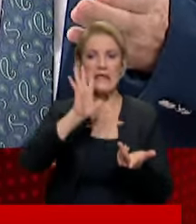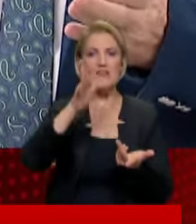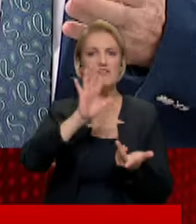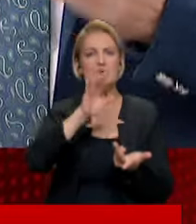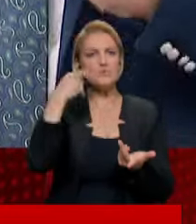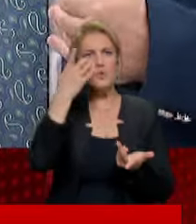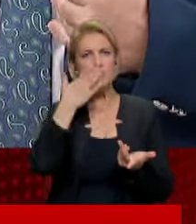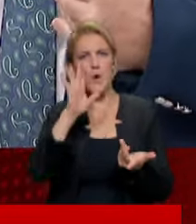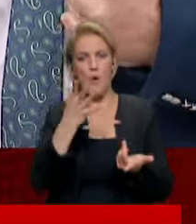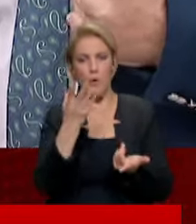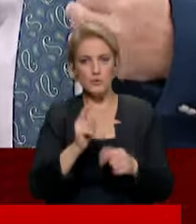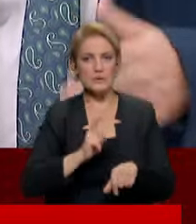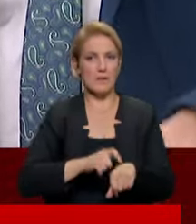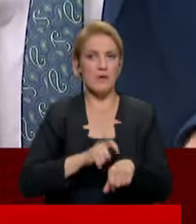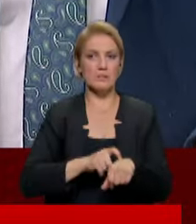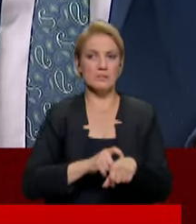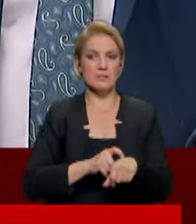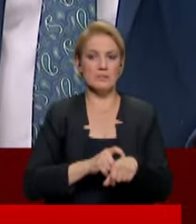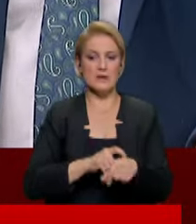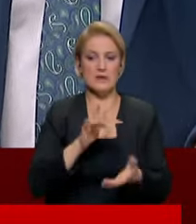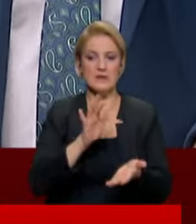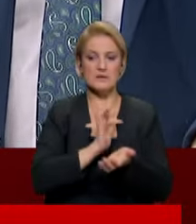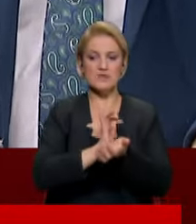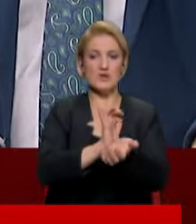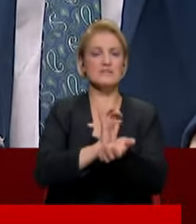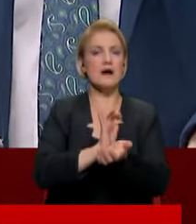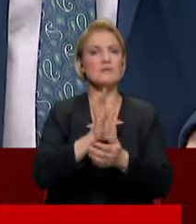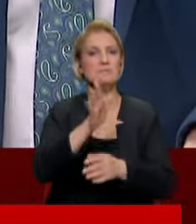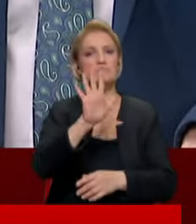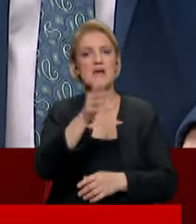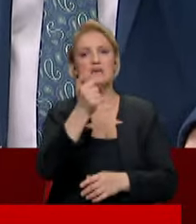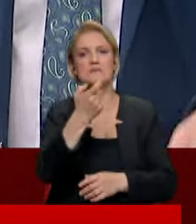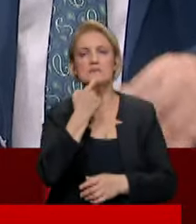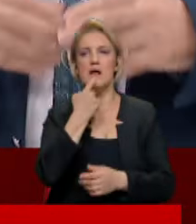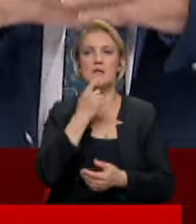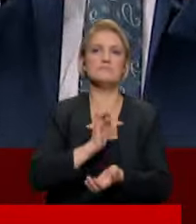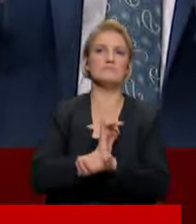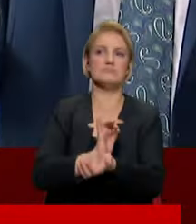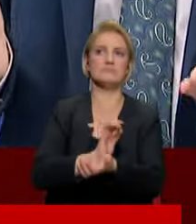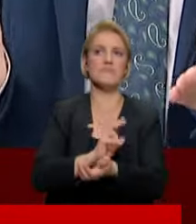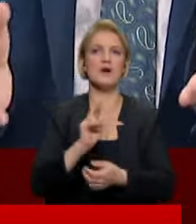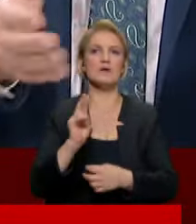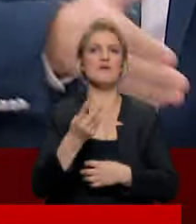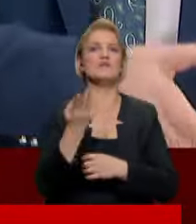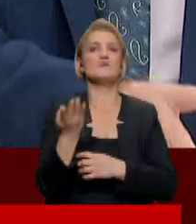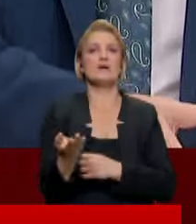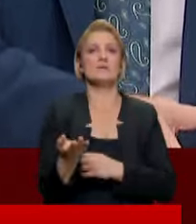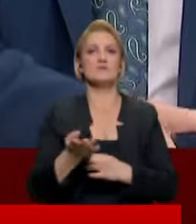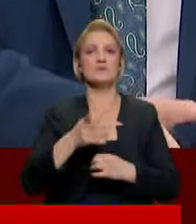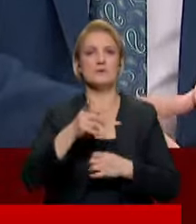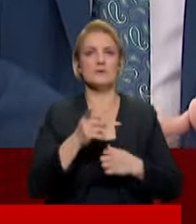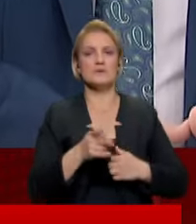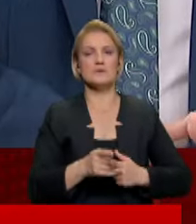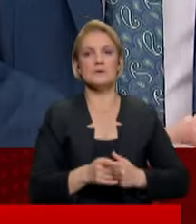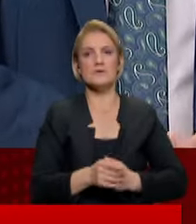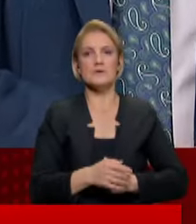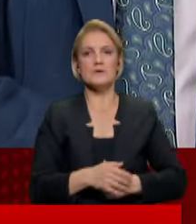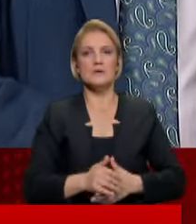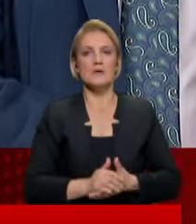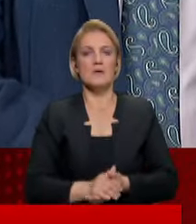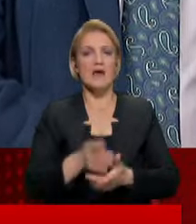geleceksizlik olduğu zaman cezaevinde 5 yıl 6 yıl kalmak caydırıcılık olmak Zaten silam şöyle toparlayayım mı o zaman